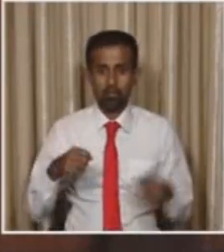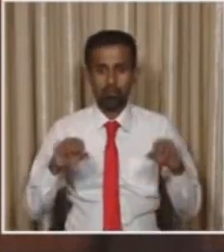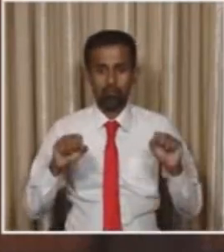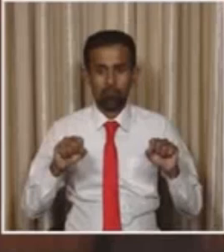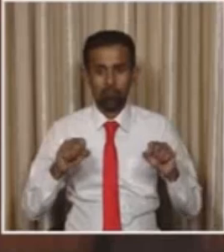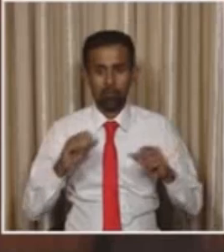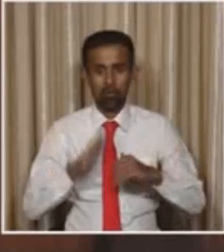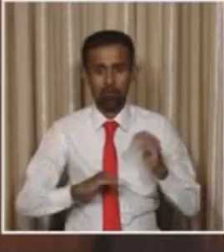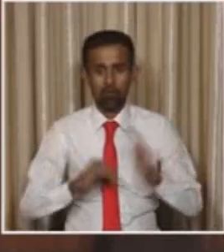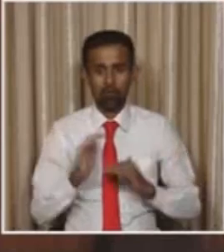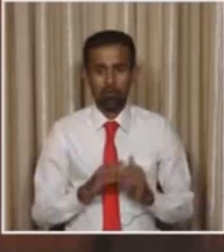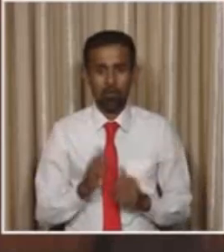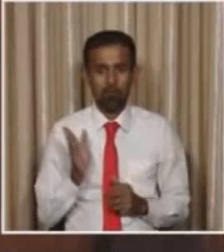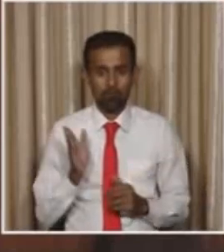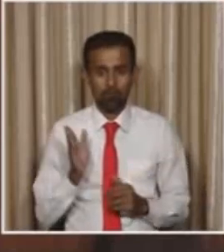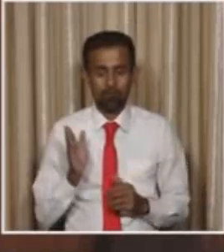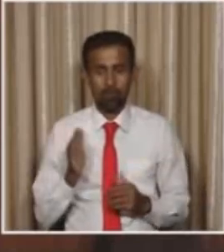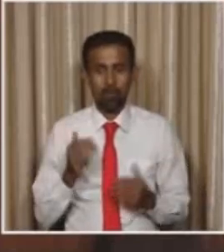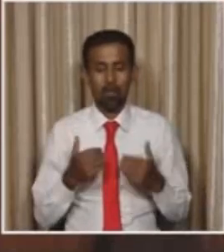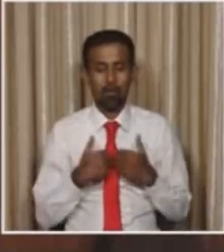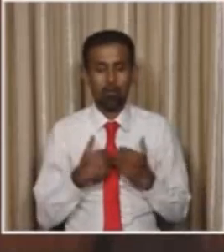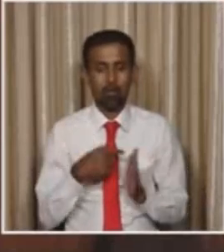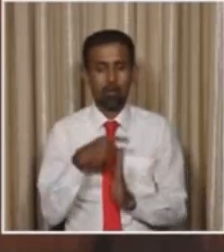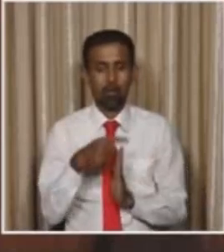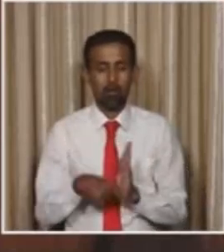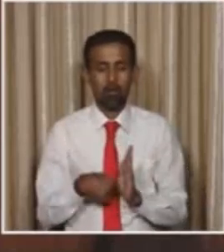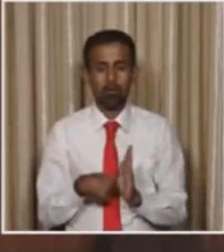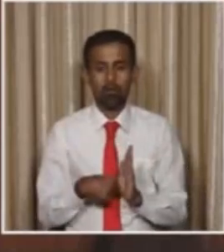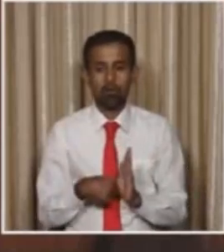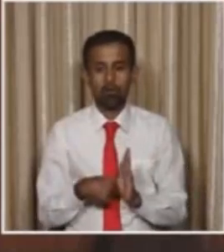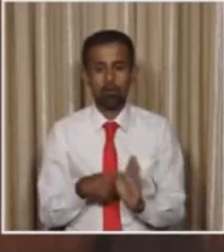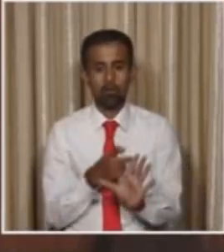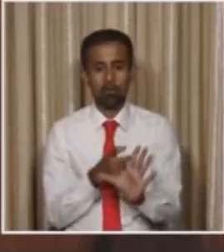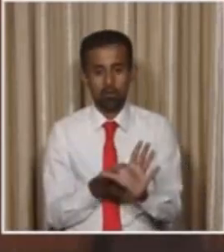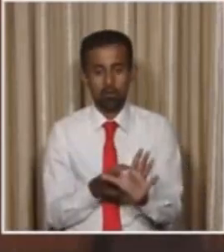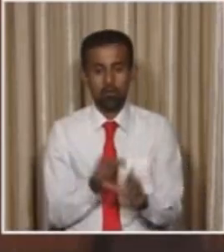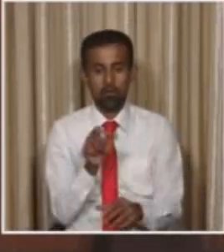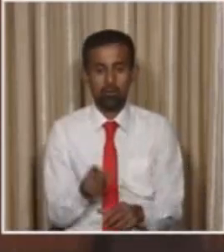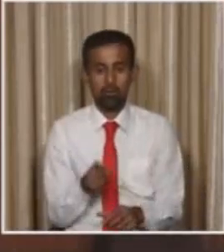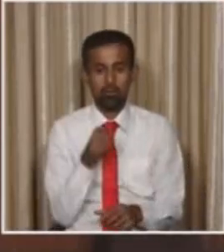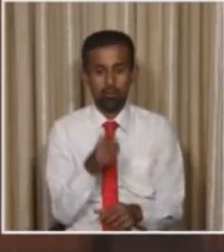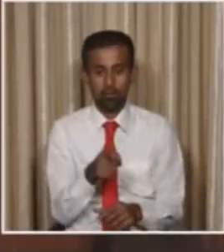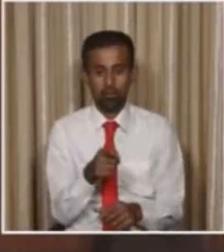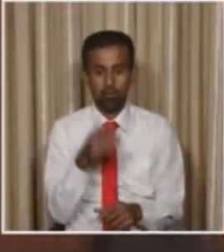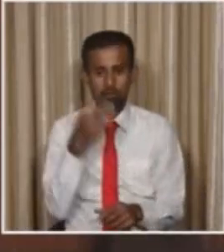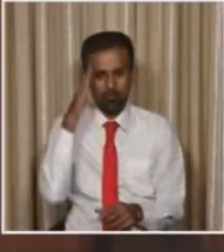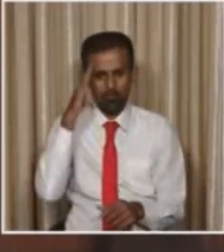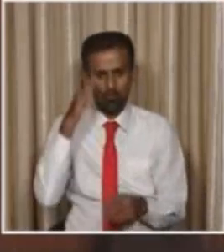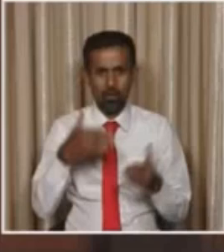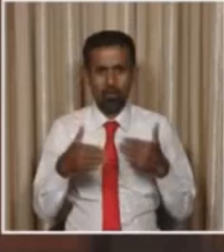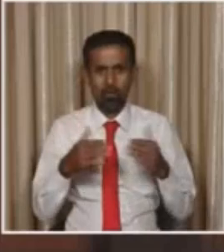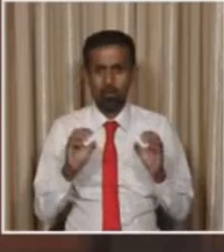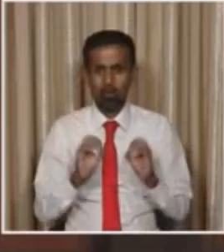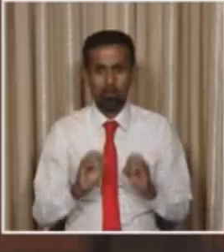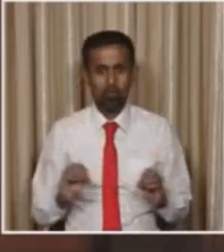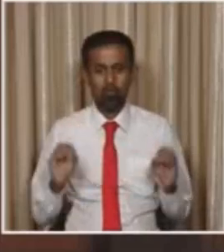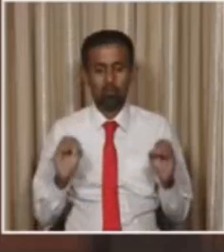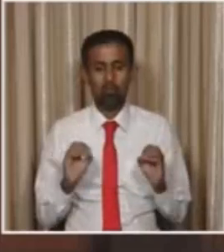முன்னுரிமை வழங்குவதனை பார்க்கும் போது வேடிக்கையாக உள்ளது என பாராளுமன்ற உறுப்பினர் ரா சாணக்கியன் நேற்று